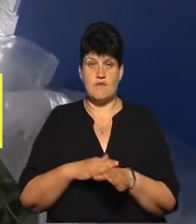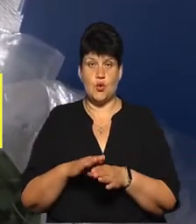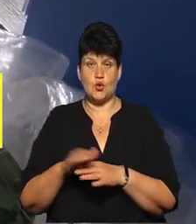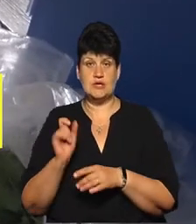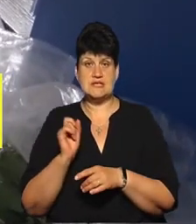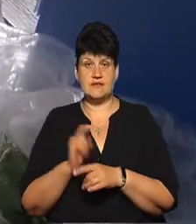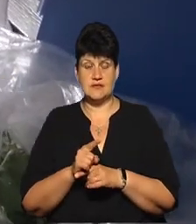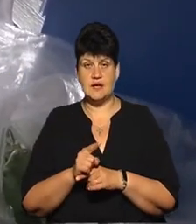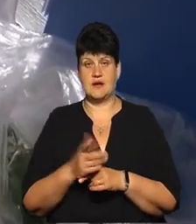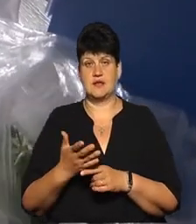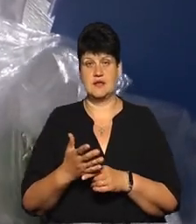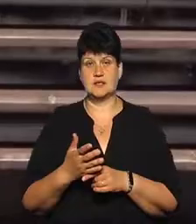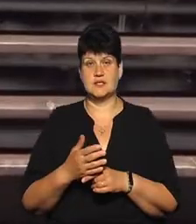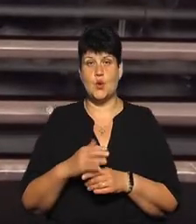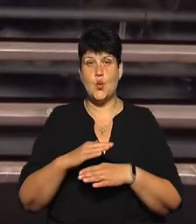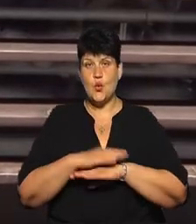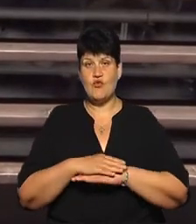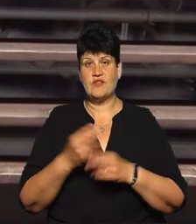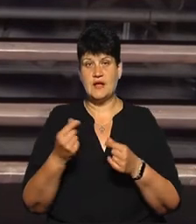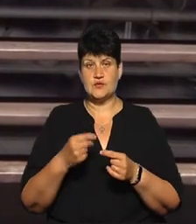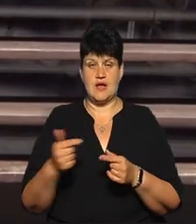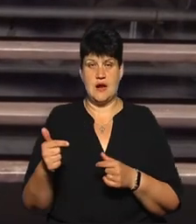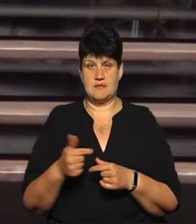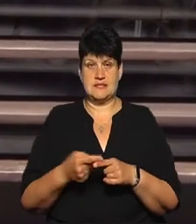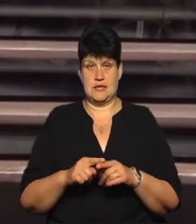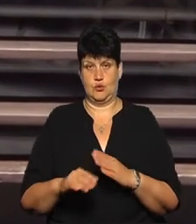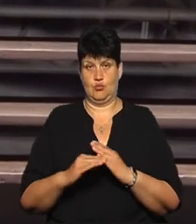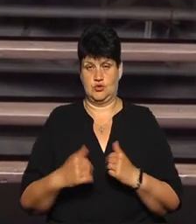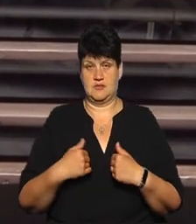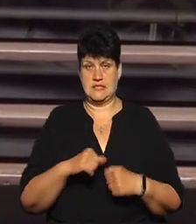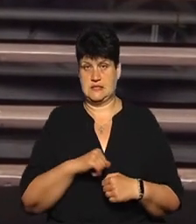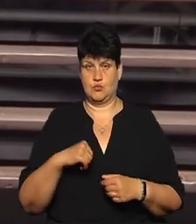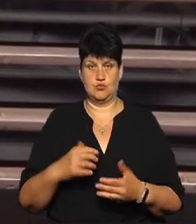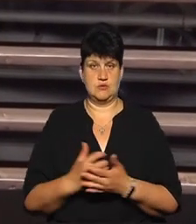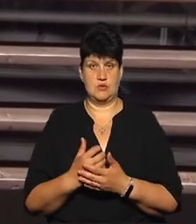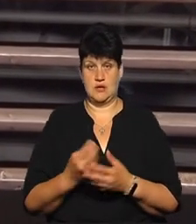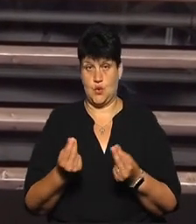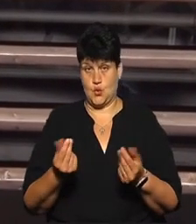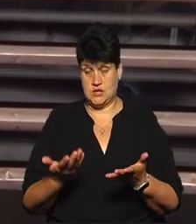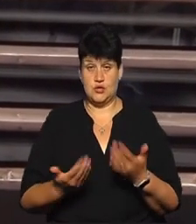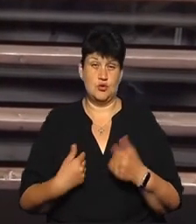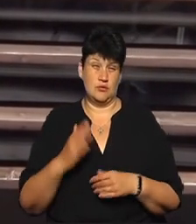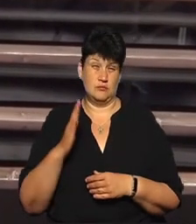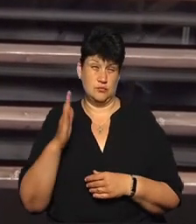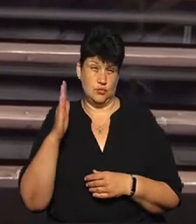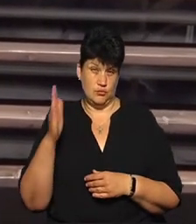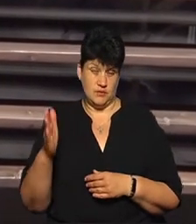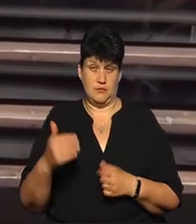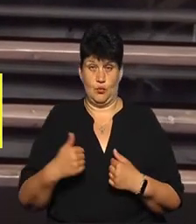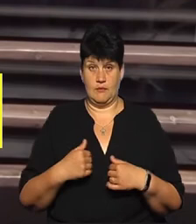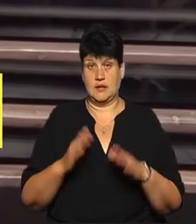року фінансової грамотності. Це допоможе мені самостійно заробляти гроші, якщо в майбутньому в мене